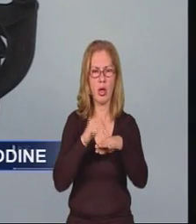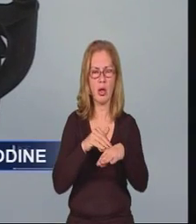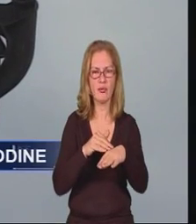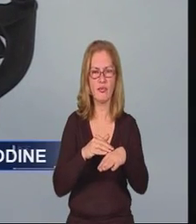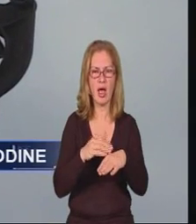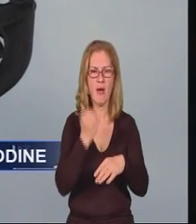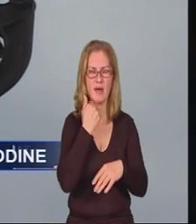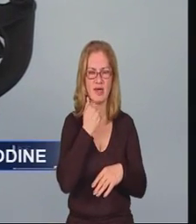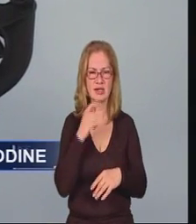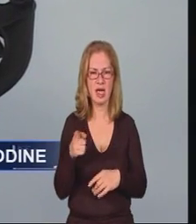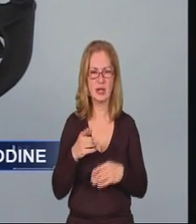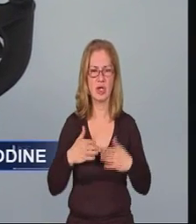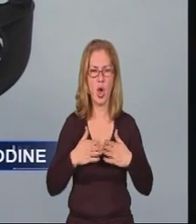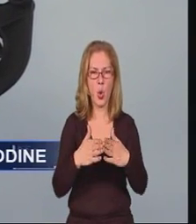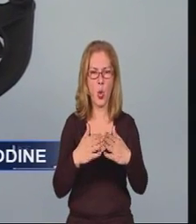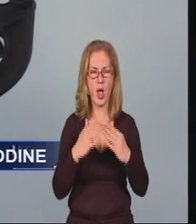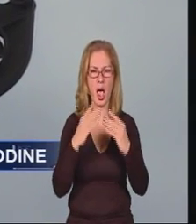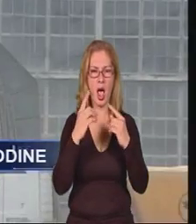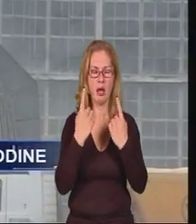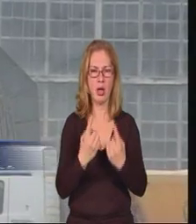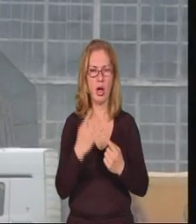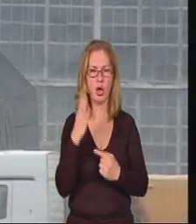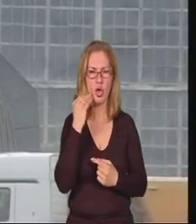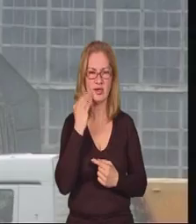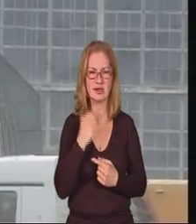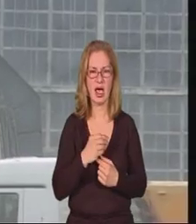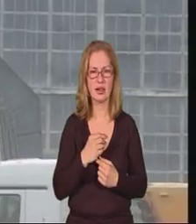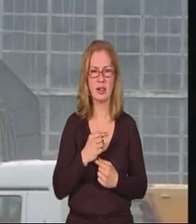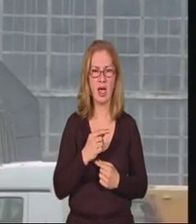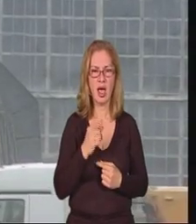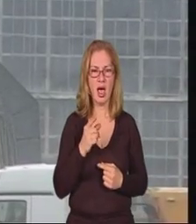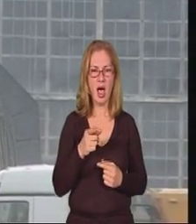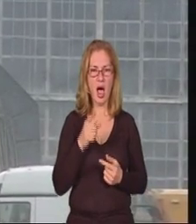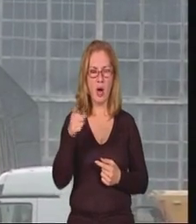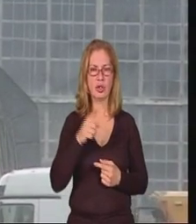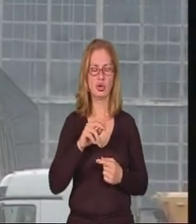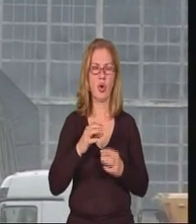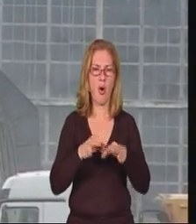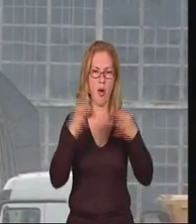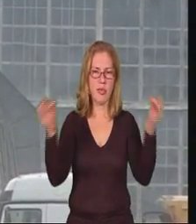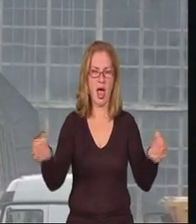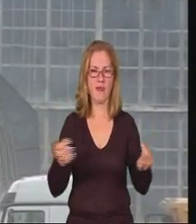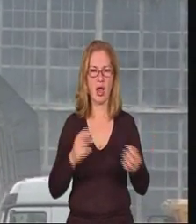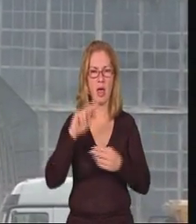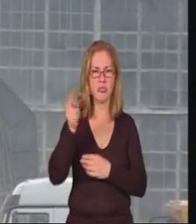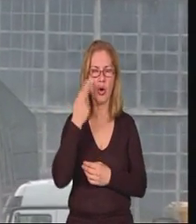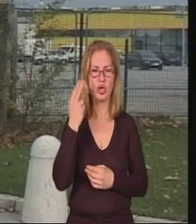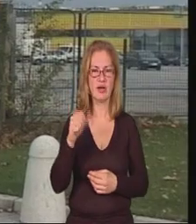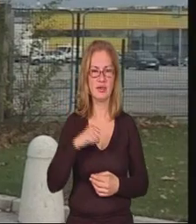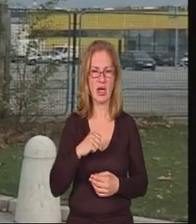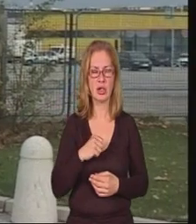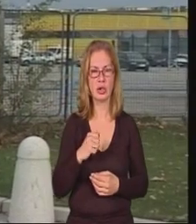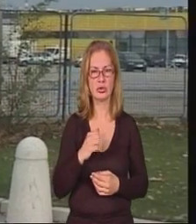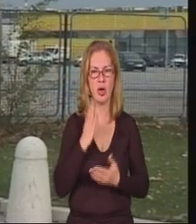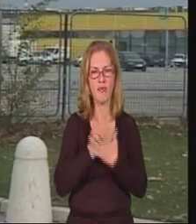Novi Sad, a kako saznajemo, tender još nije sproveden. Do sada je Agencija za privatizaciju objavila poziv, a kako su mediji